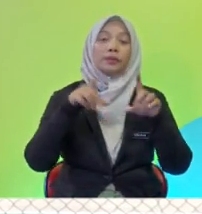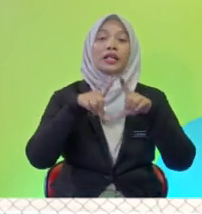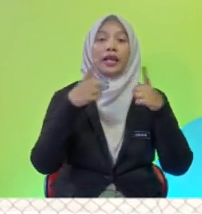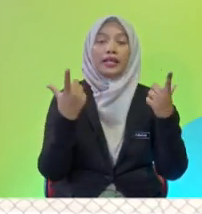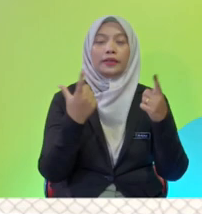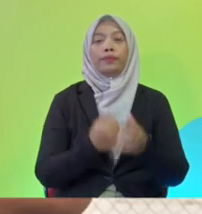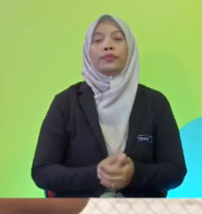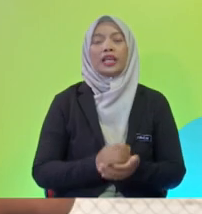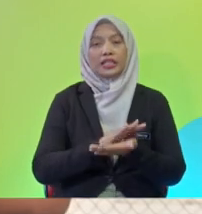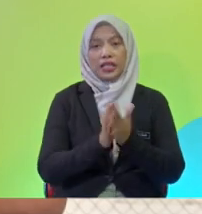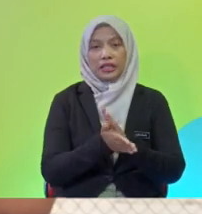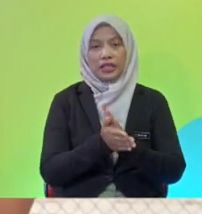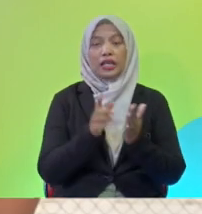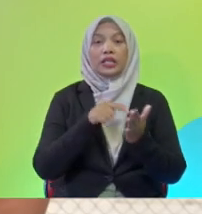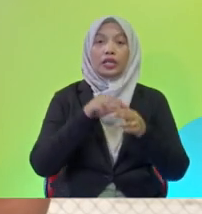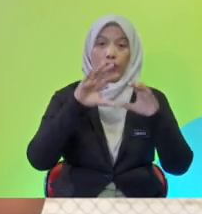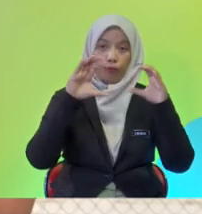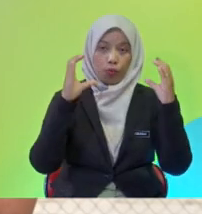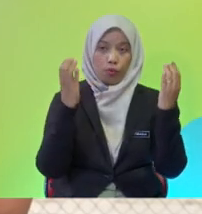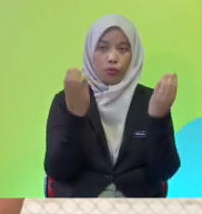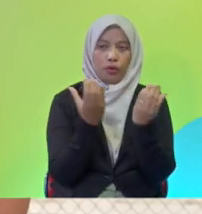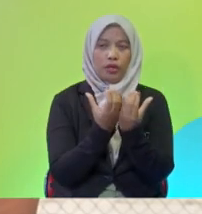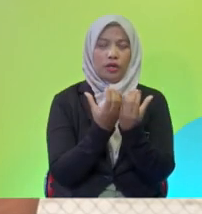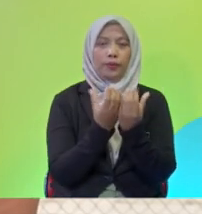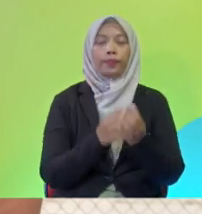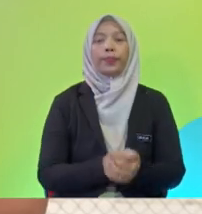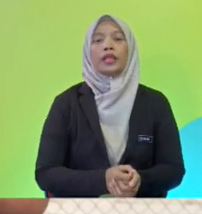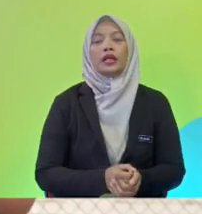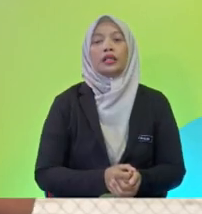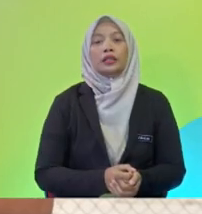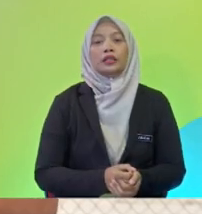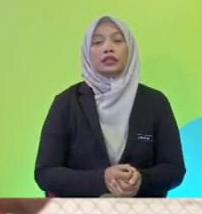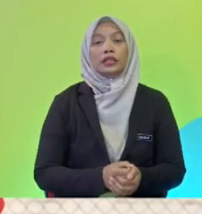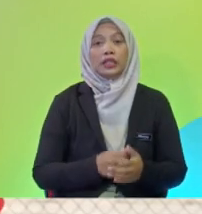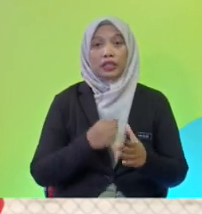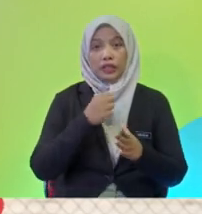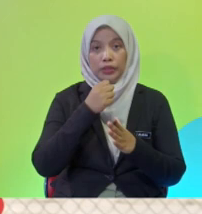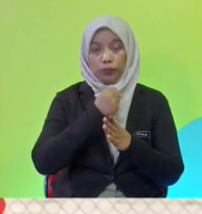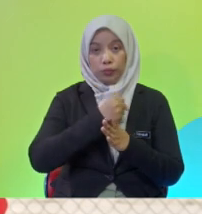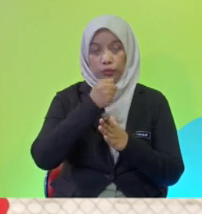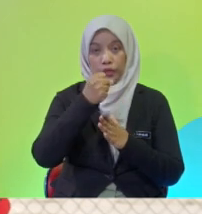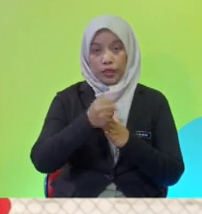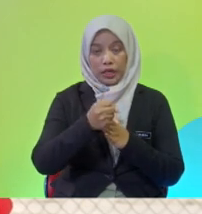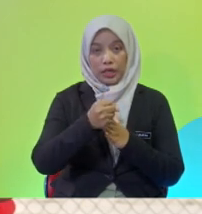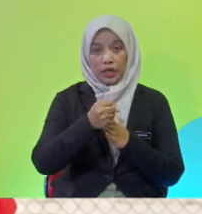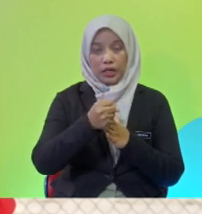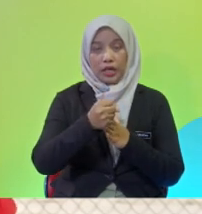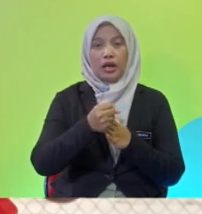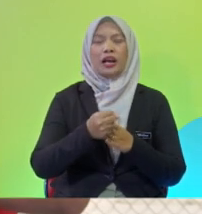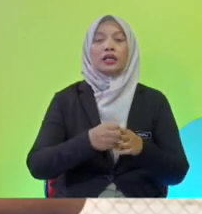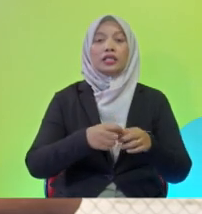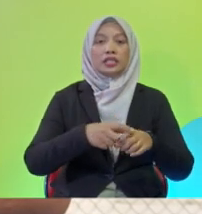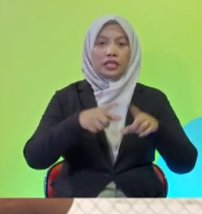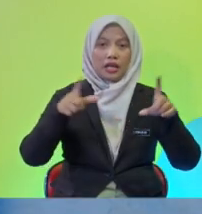betul. Okey, jadi inilah sedikit tentang bola dodgeball. Kemudian saya nak terangkan juga mengenai